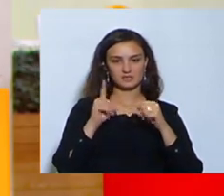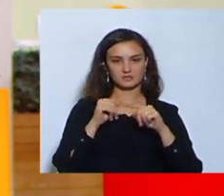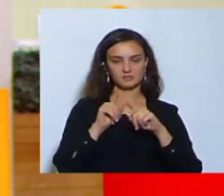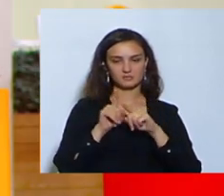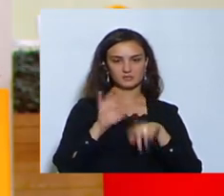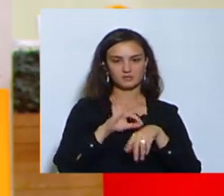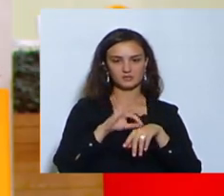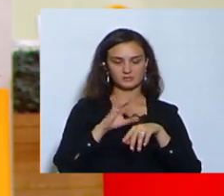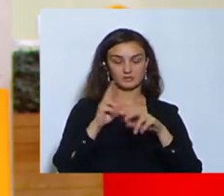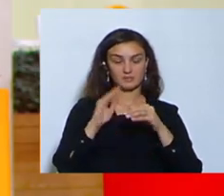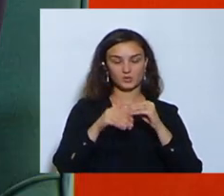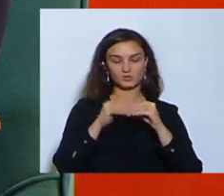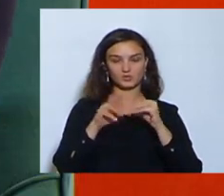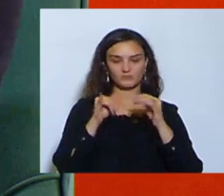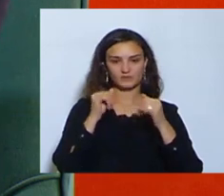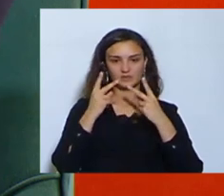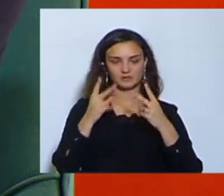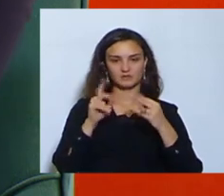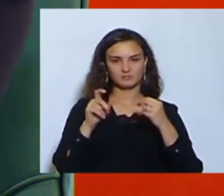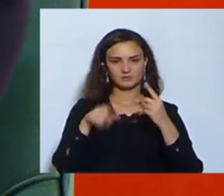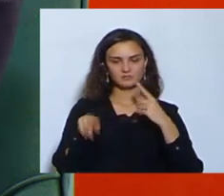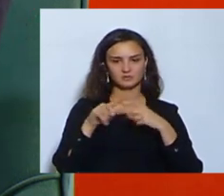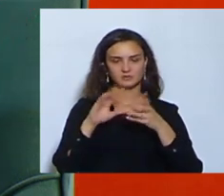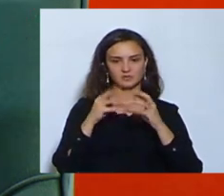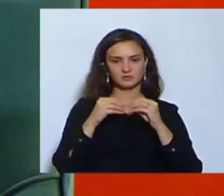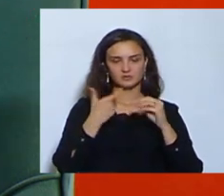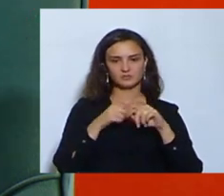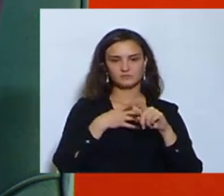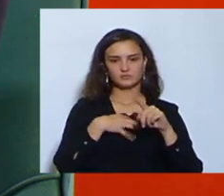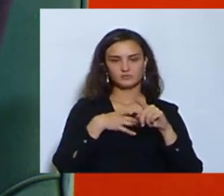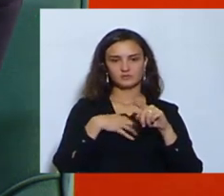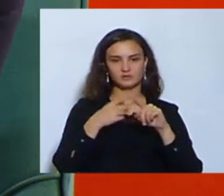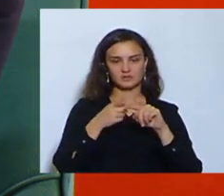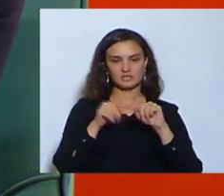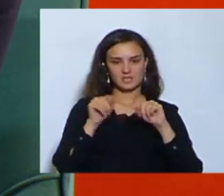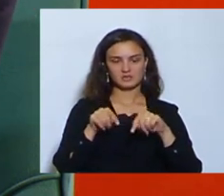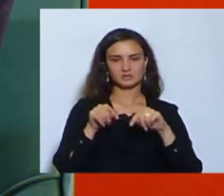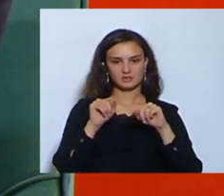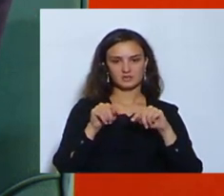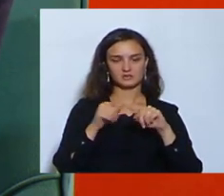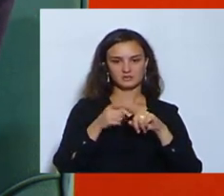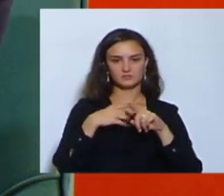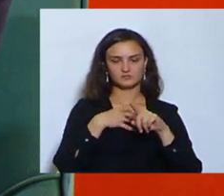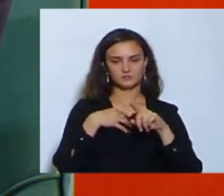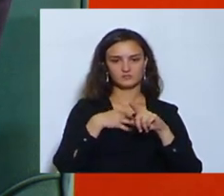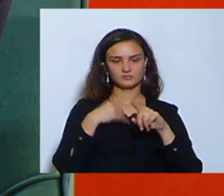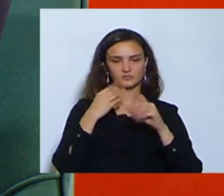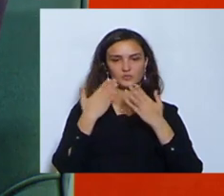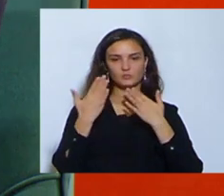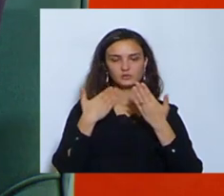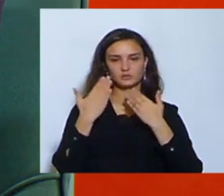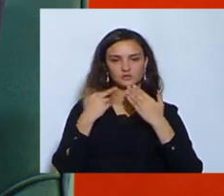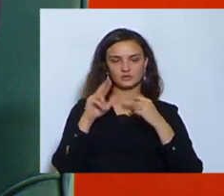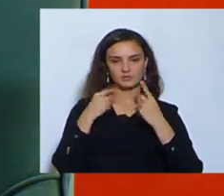შემთხვევაში. ხო, დამალულია და ჩვენ ვერ ვხედავთ ამ ადამიანებს, არა და ძალიან მნიშვნელოვანია, ესე იგი, აქ. ამიტომ ძალიან მნიშვნელოვანია კომუნიკაცია